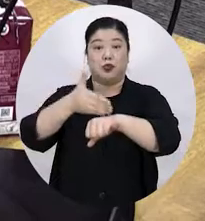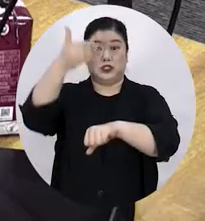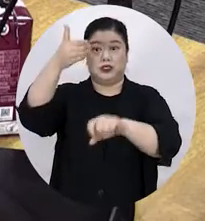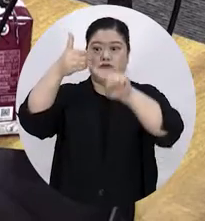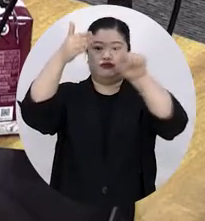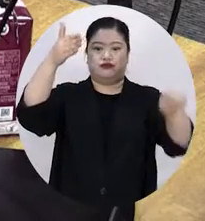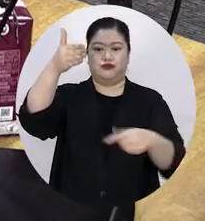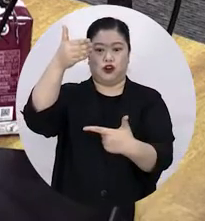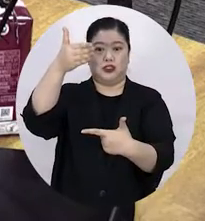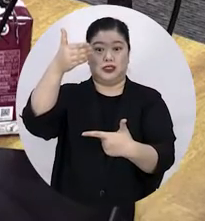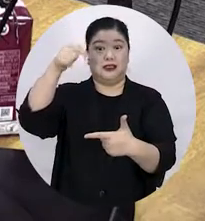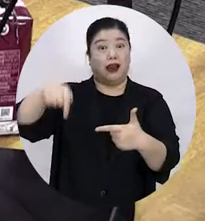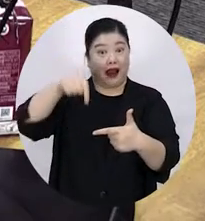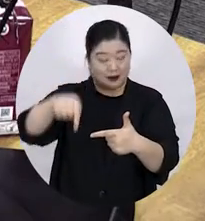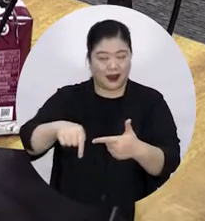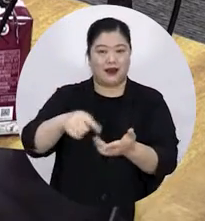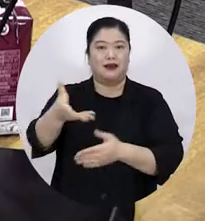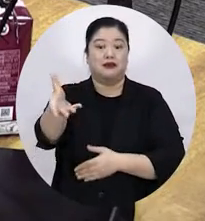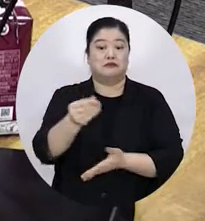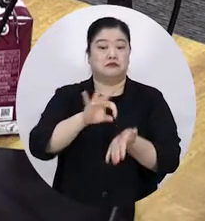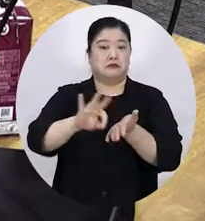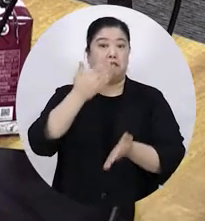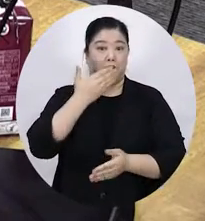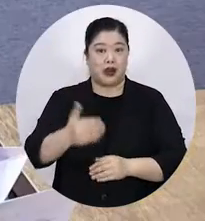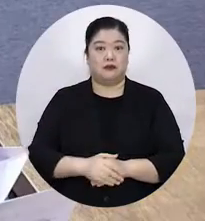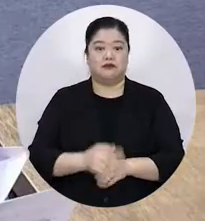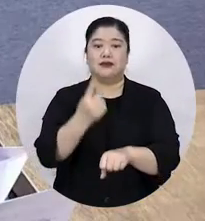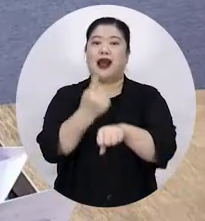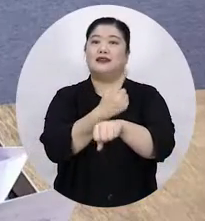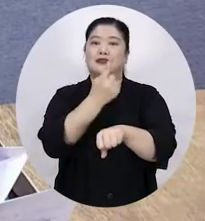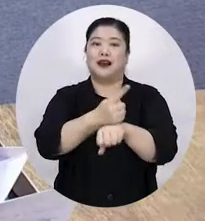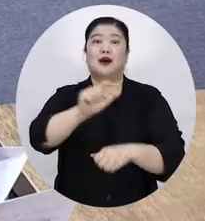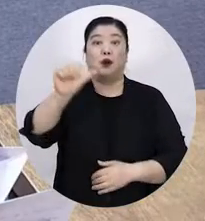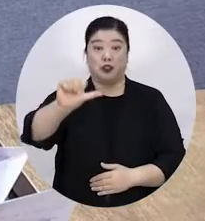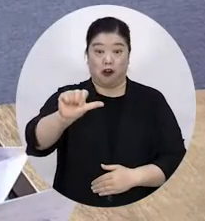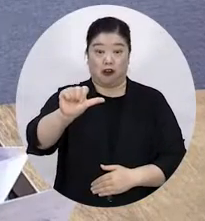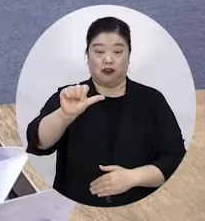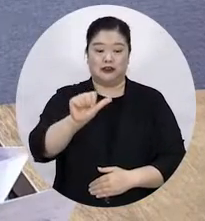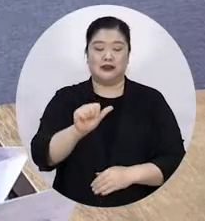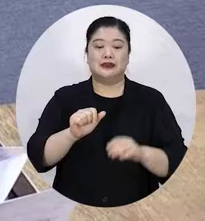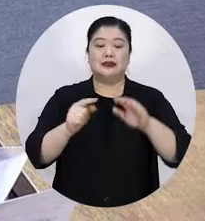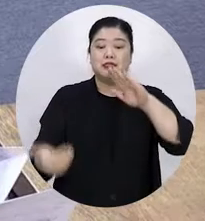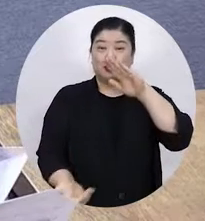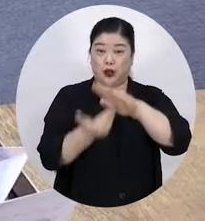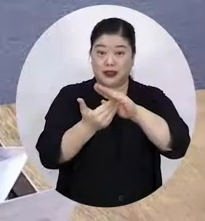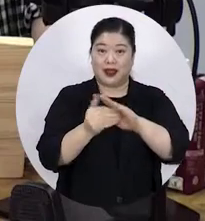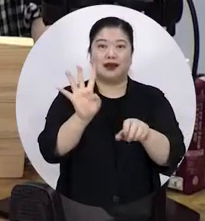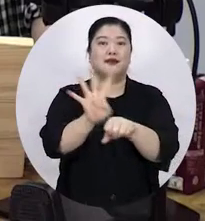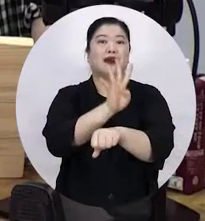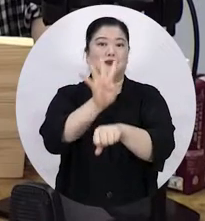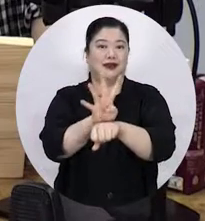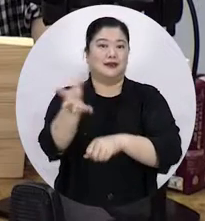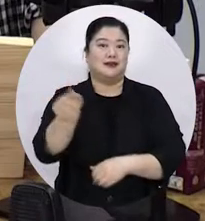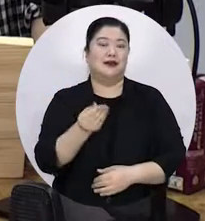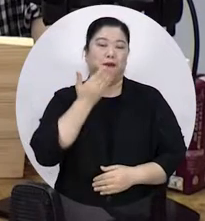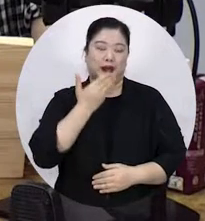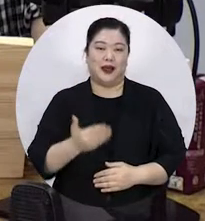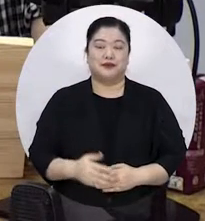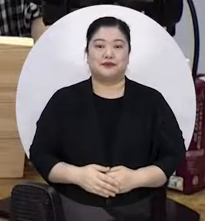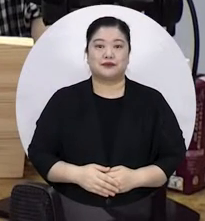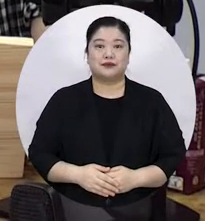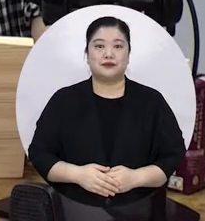9시부터 오후 6시 내에 사용 가능합니다. 비용은 시간당 5,000원이며 최대 4시간까지 대여할 수